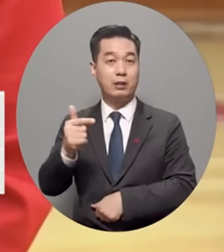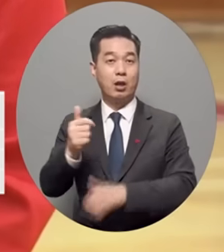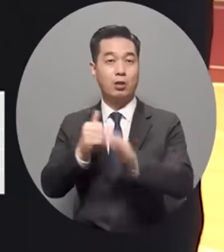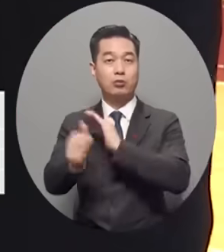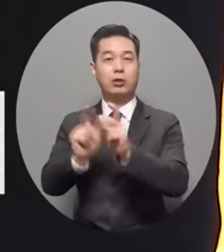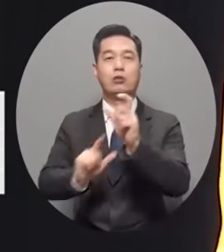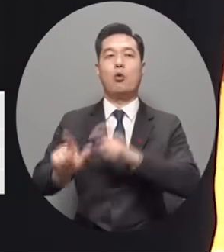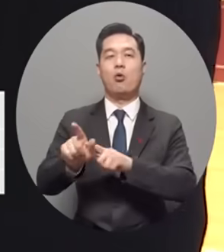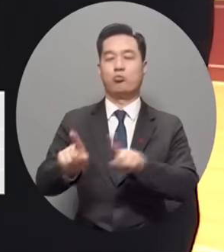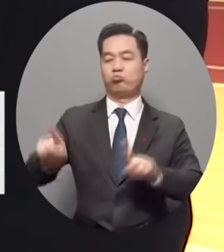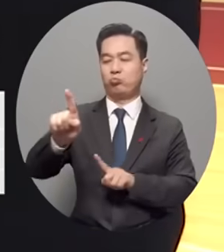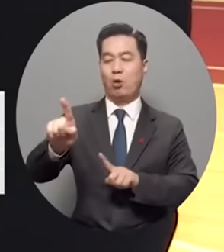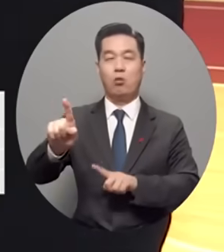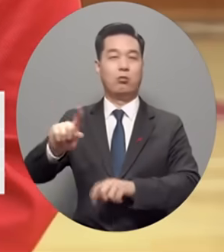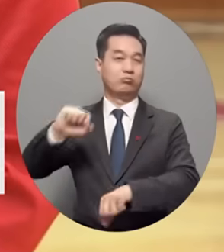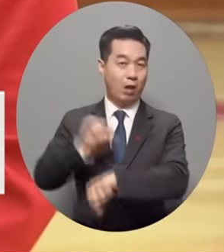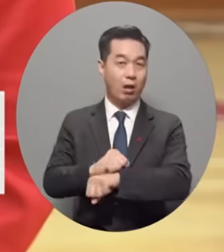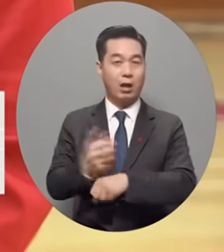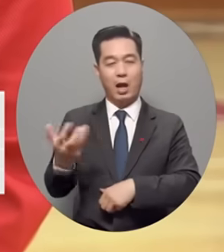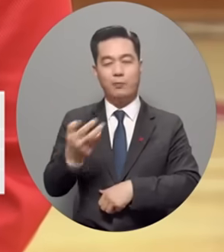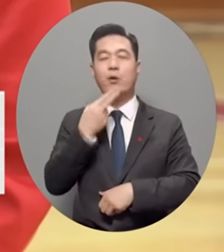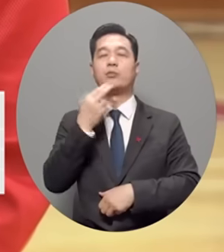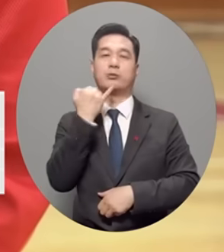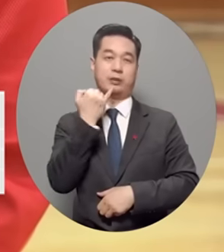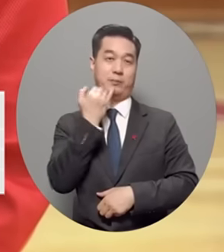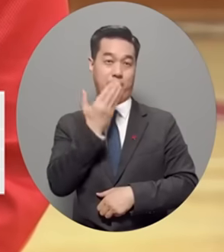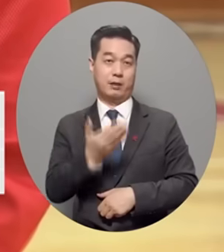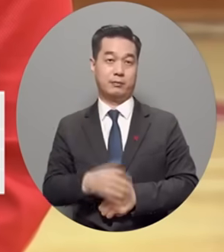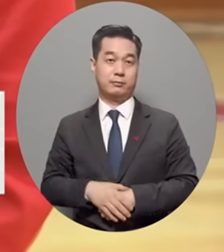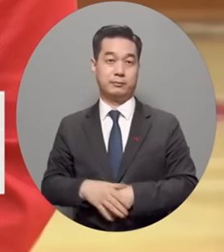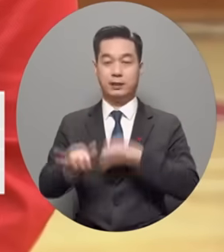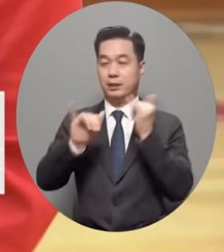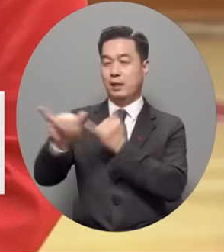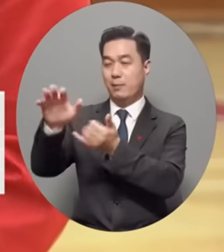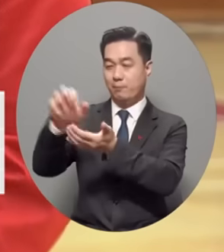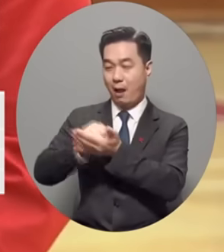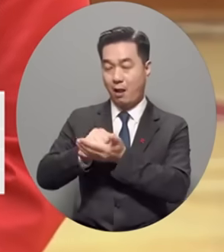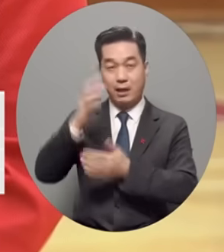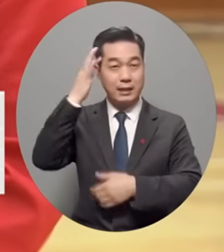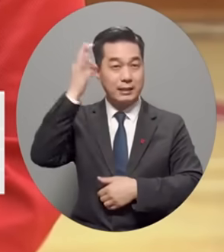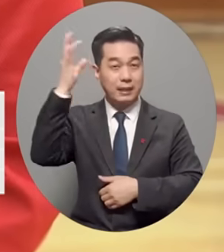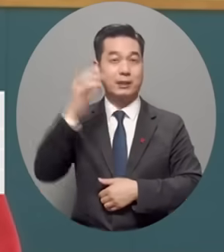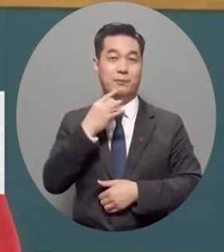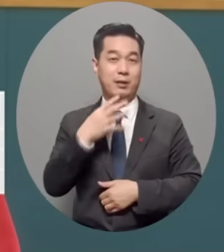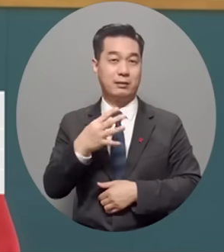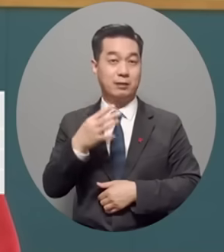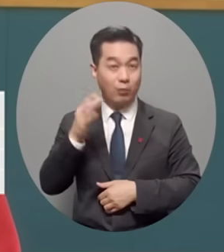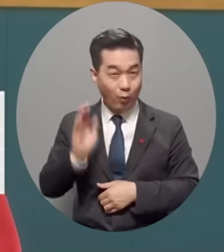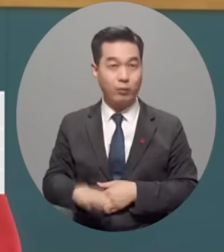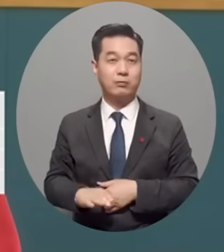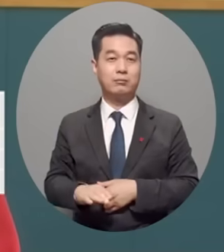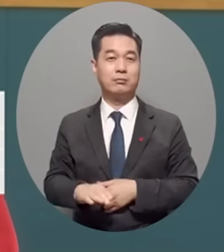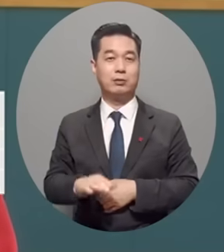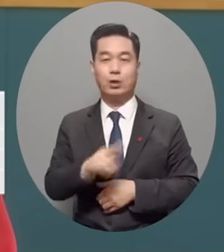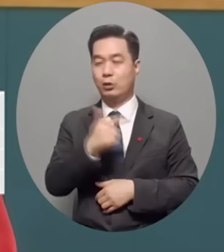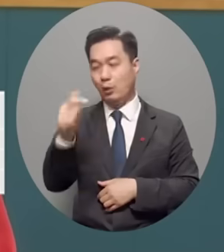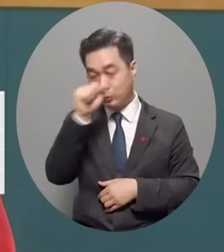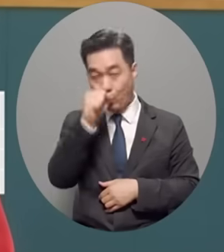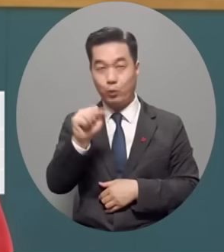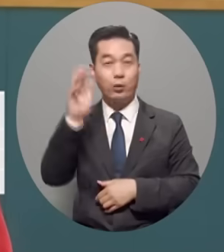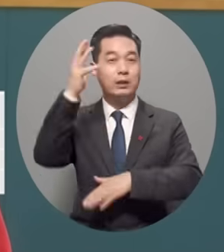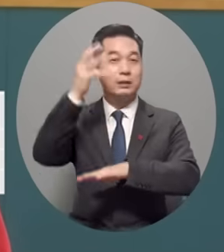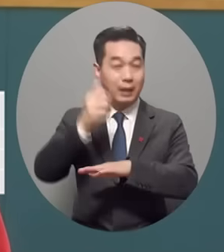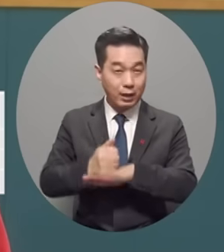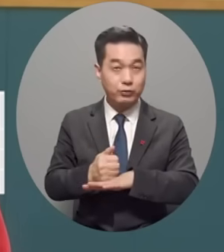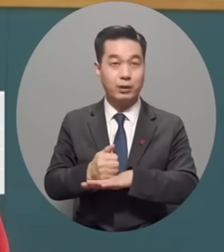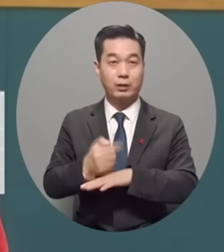가능하다고 봅니다. 아프지만 않으면. 받게 된다면 그런 상상을 해본 적은 있는데 당연히 너무 좋고 또 꼭 나중에는 호진처럼